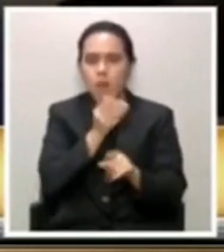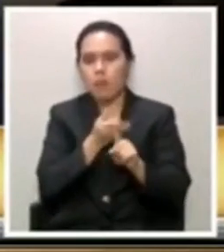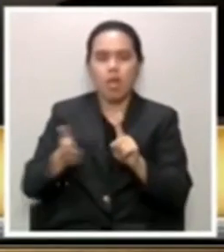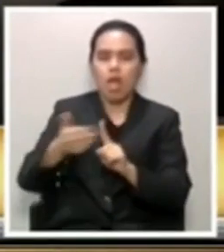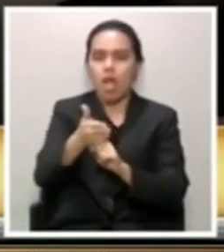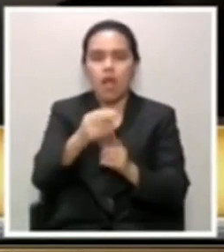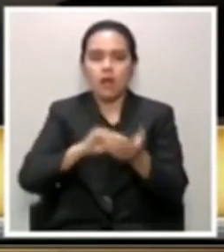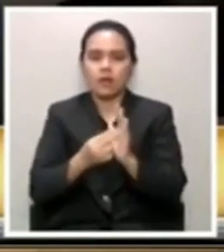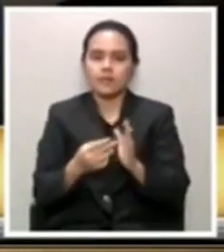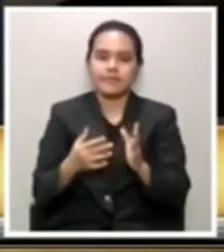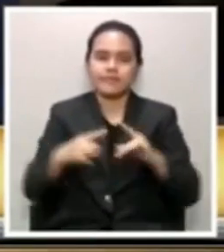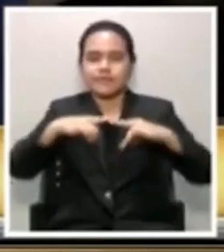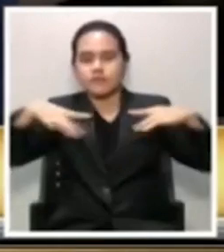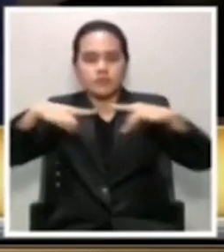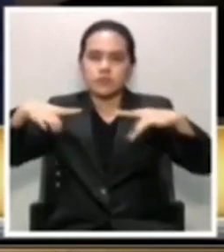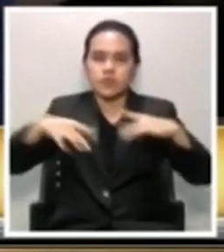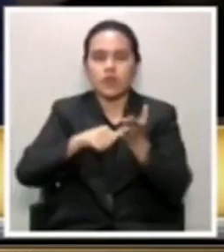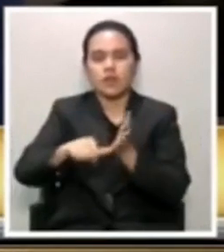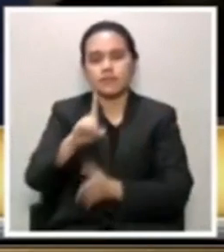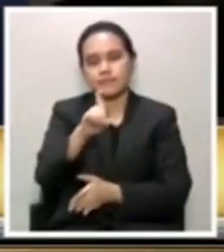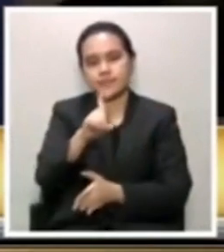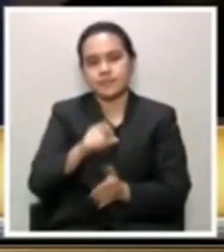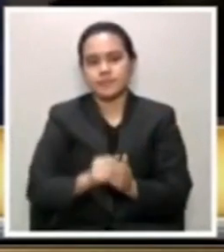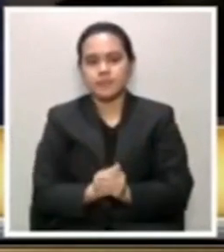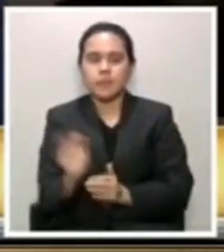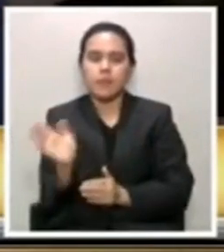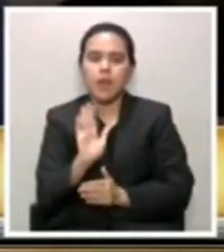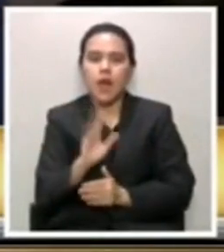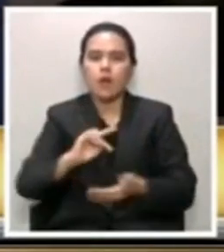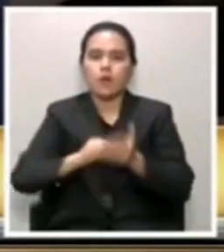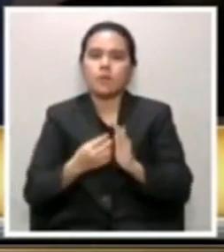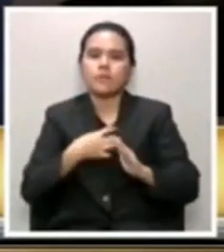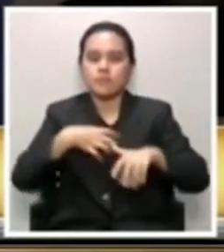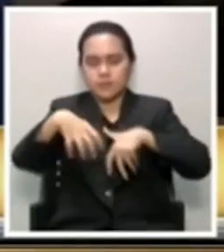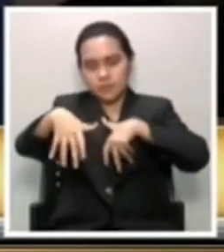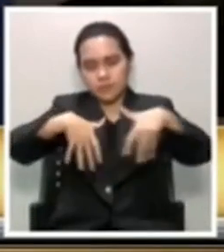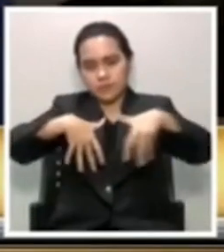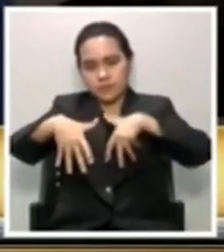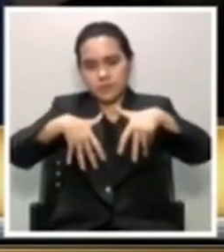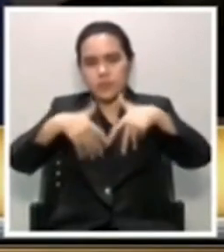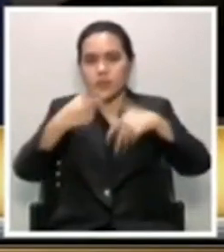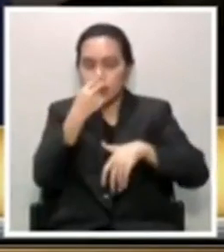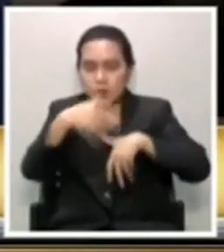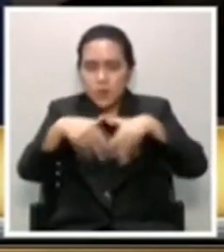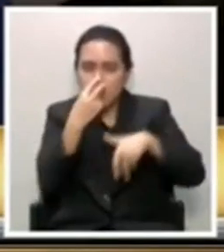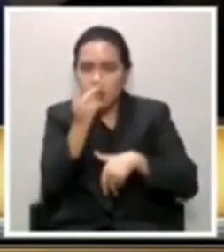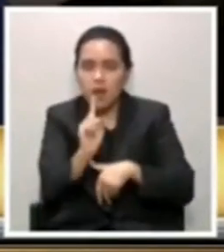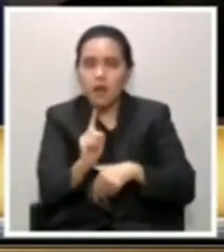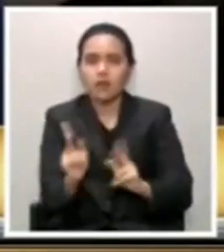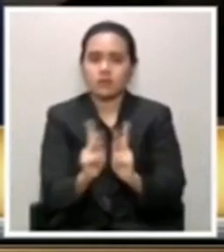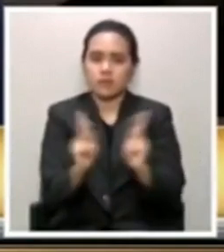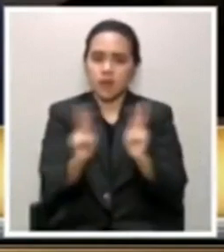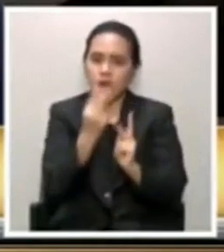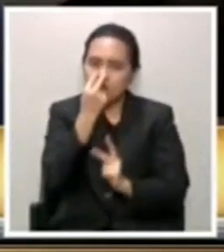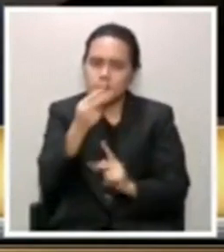างของการตีรวนขัดแย้งกันจนแก้ไม่ได้อย่าทําให้พี่น้องประชาชนเห็นว่าในท้ายที่สุดการตั้งคณะกรรมการชุดนี้จะกลาย